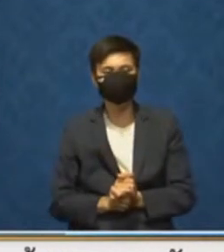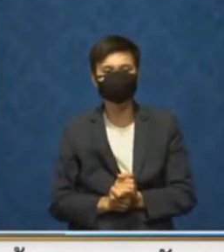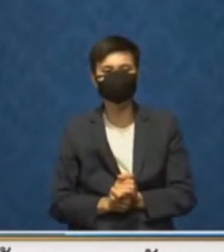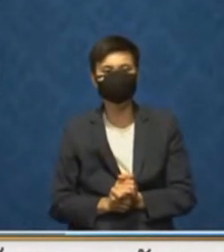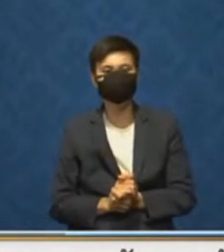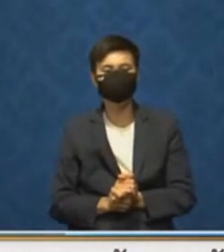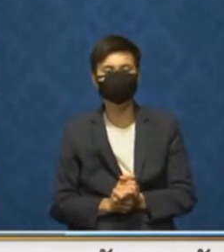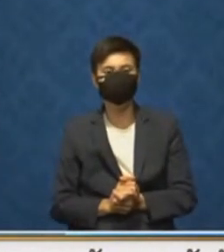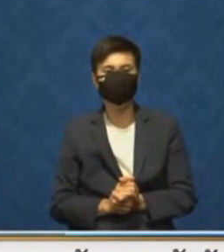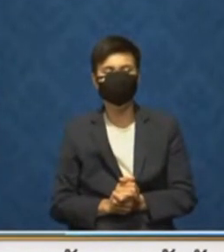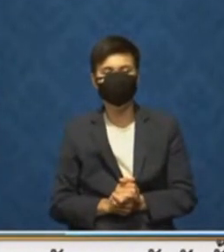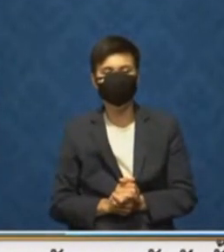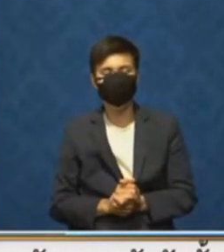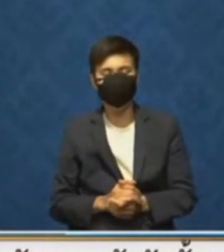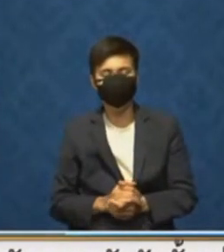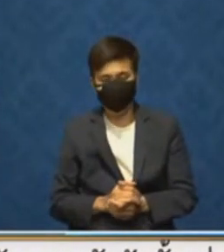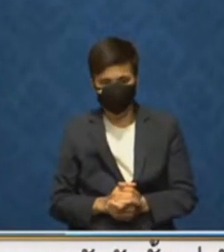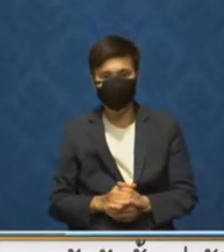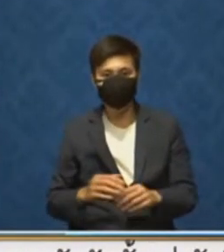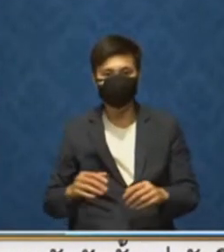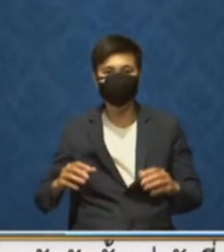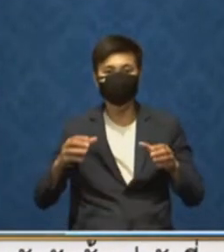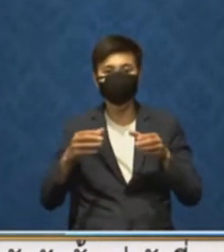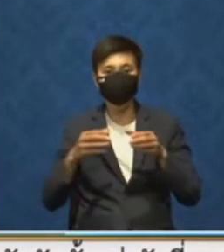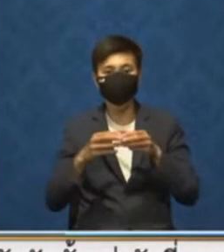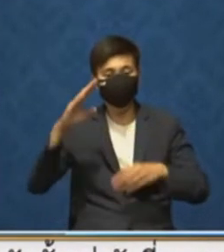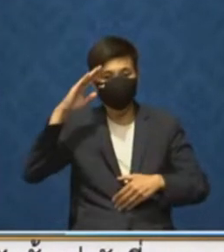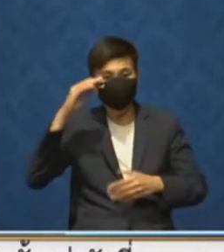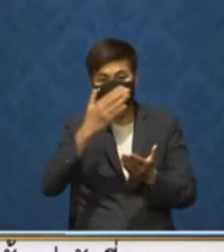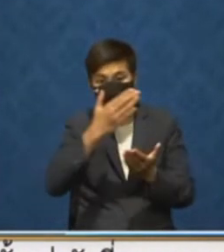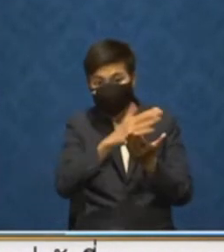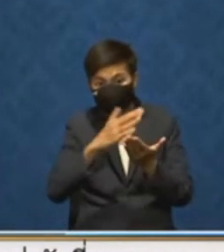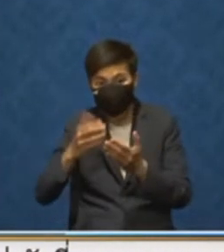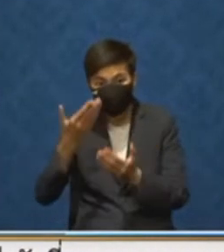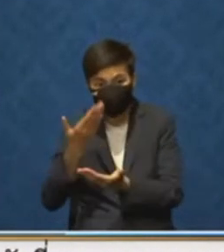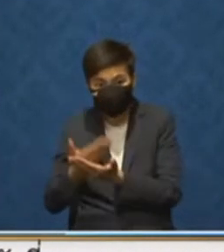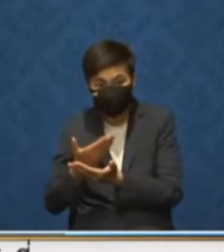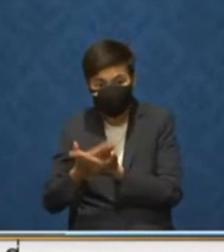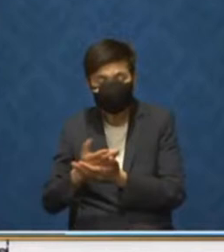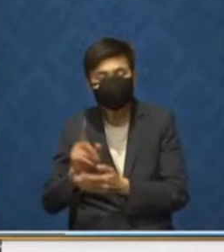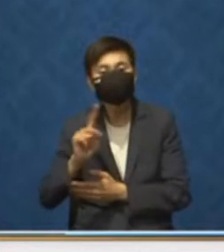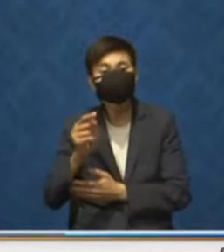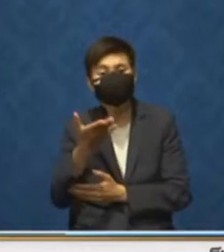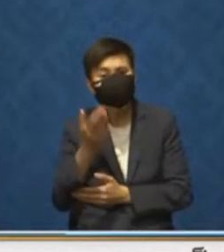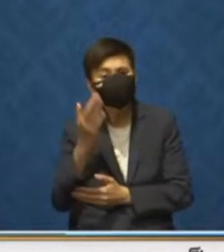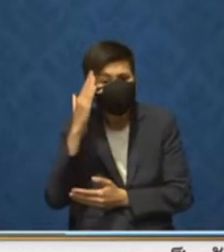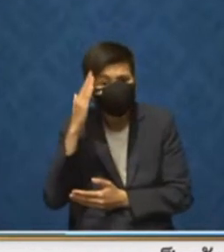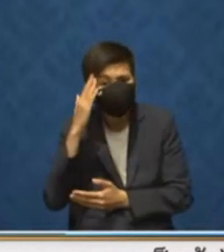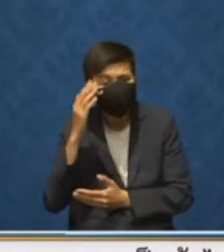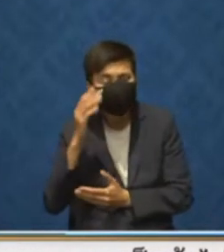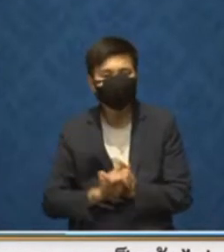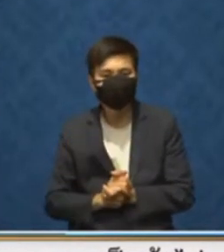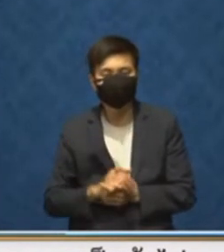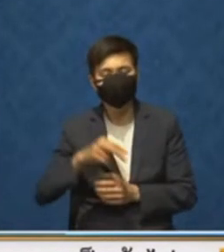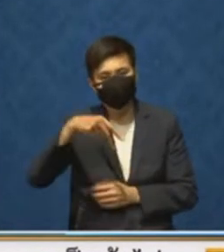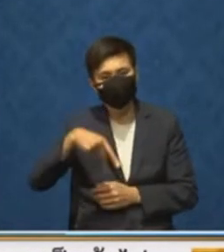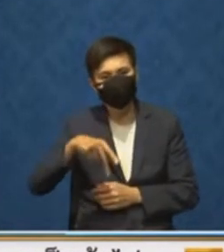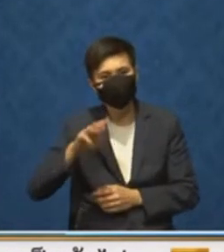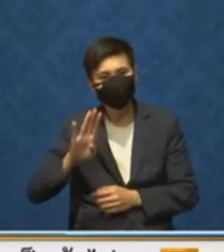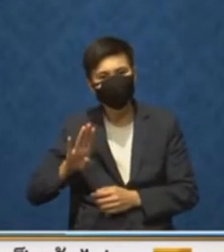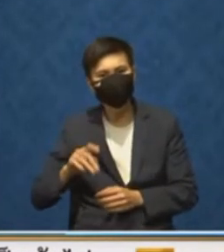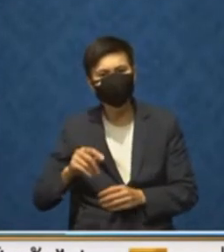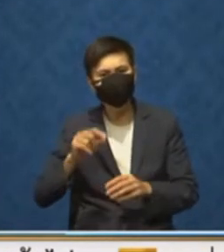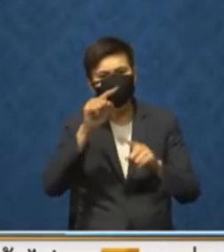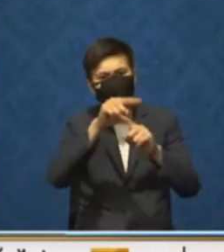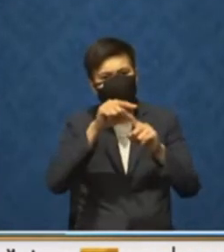จะแบ่งเงินทอนกันอย่างไรนะครับท่านทราบไหมผบกี่เปอร์เซ็นต์ลอง